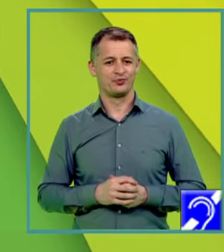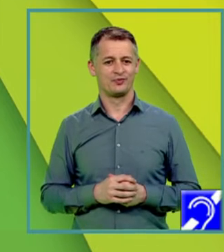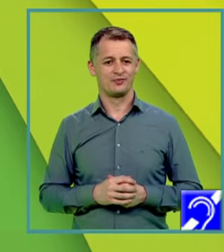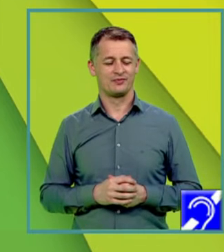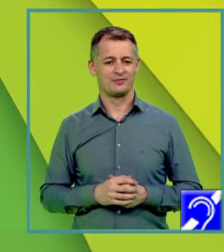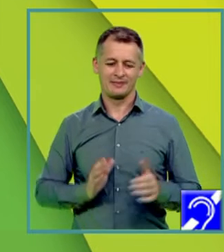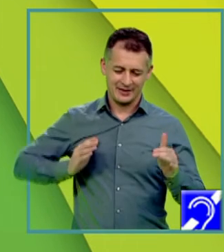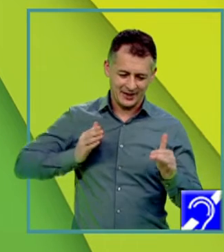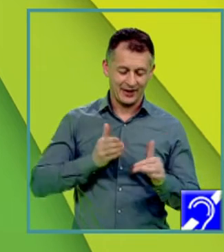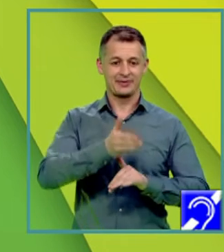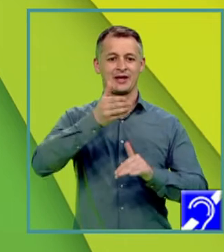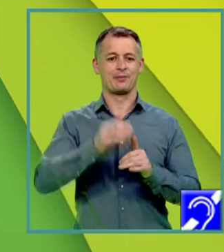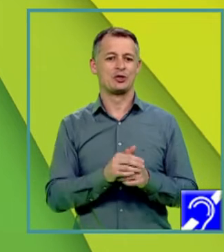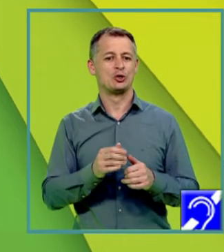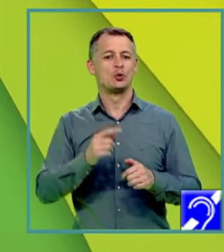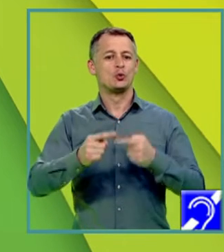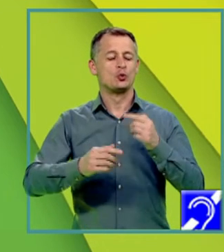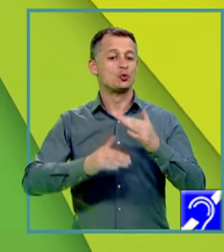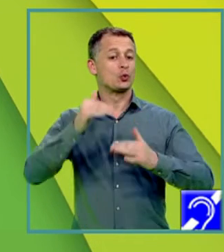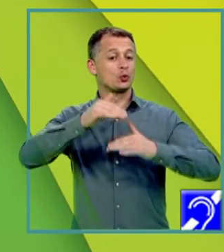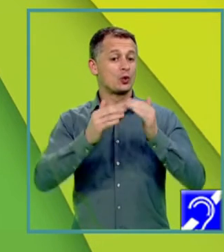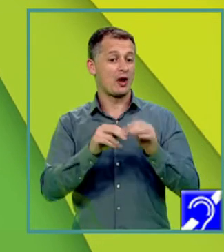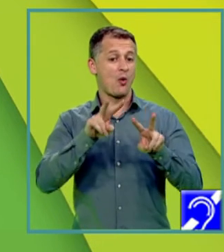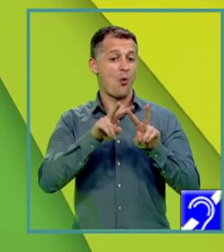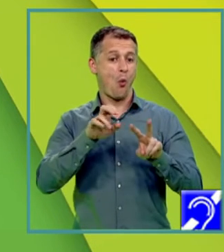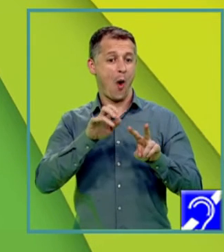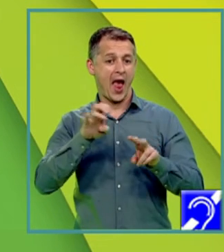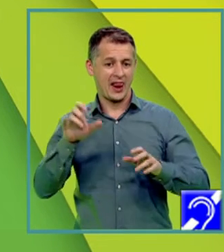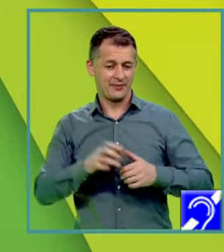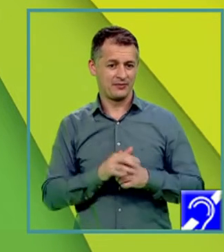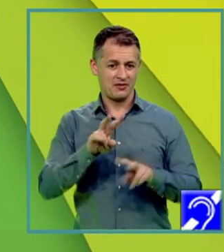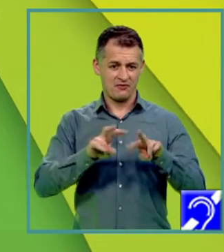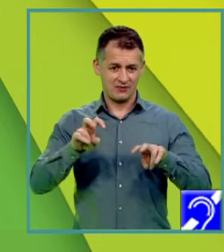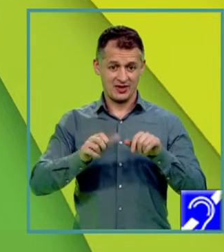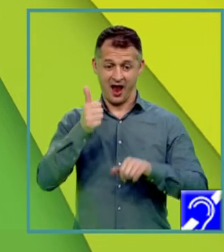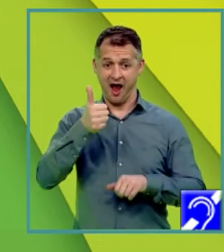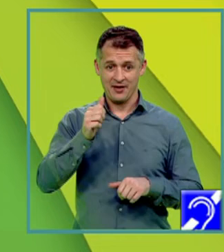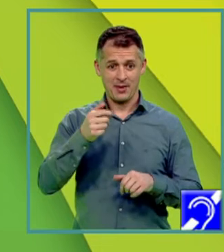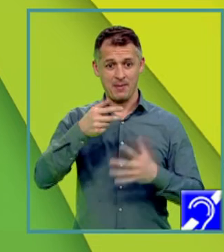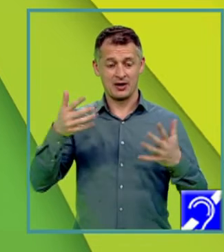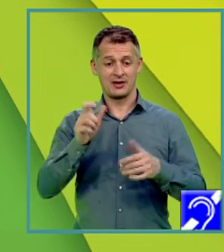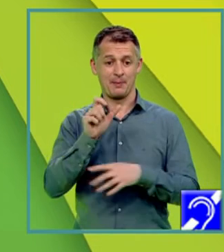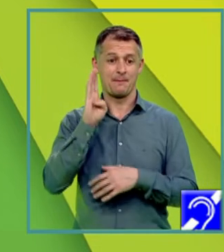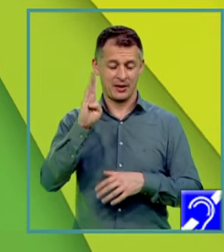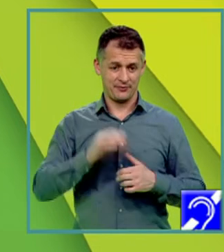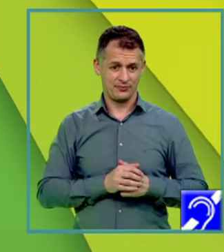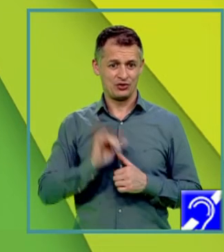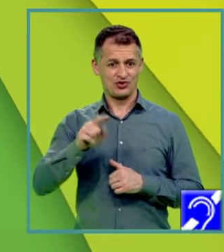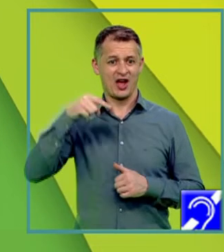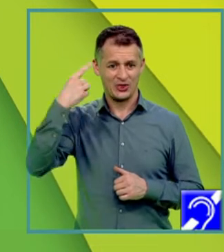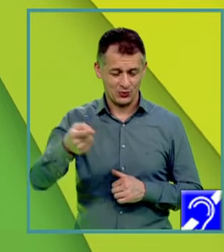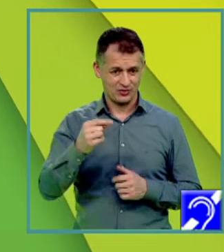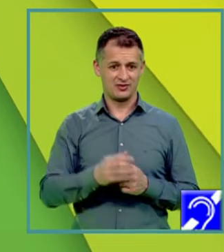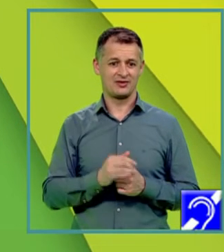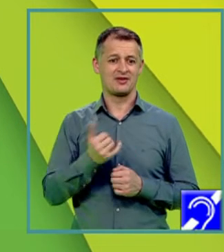intrăm în structura repetitivă Uai și verificăm dacă a este mai mare decât b și atunci în